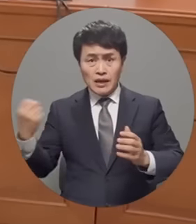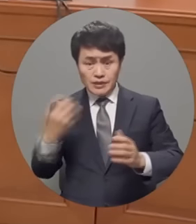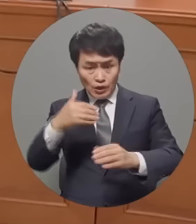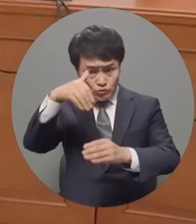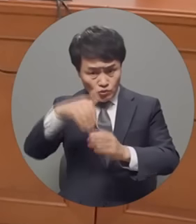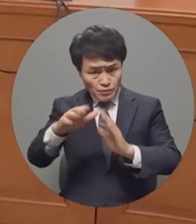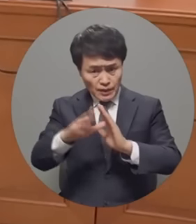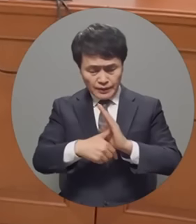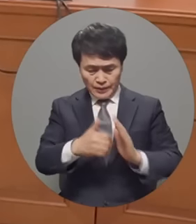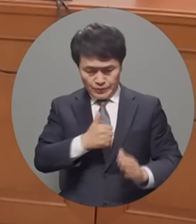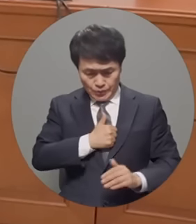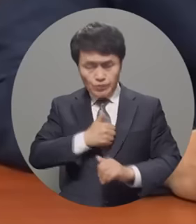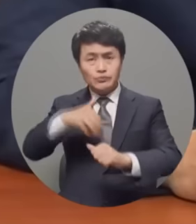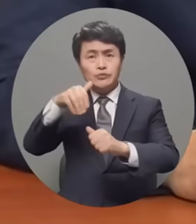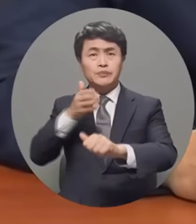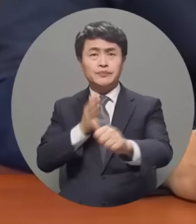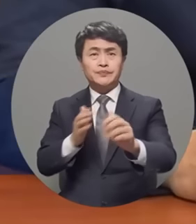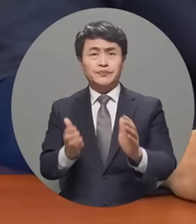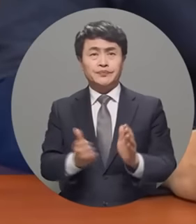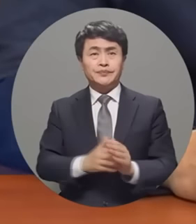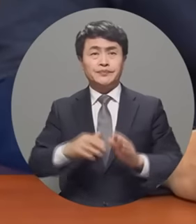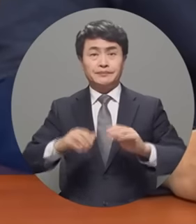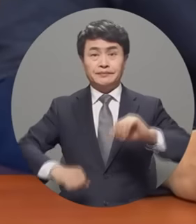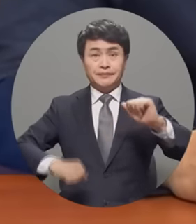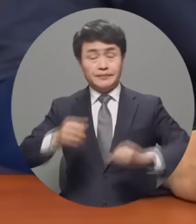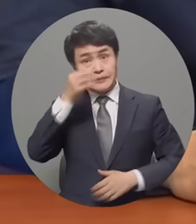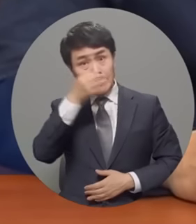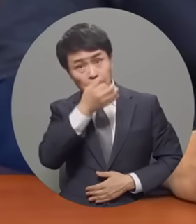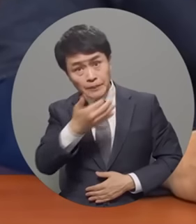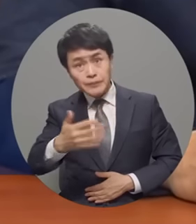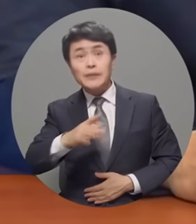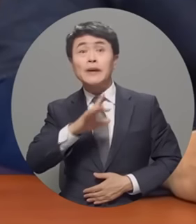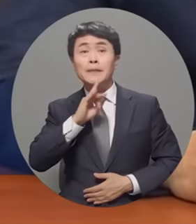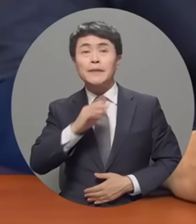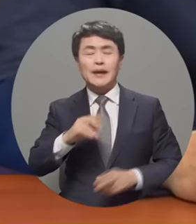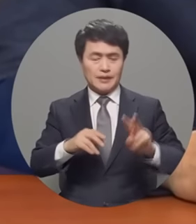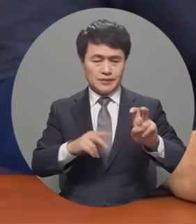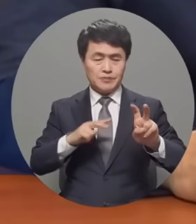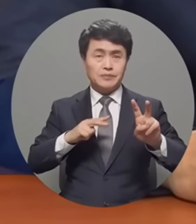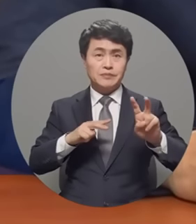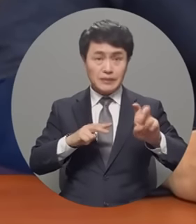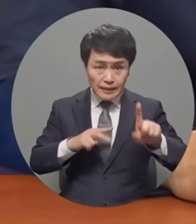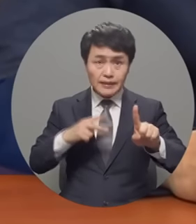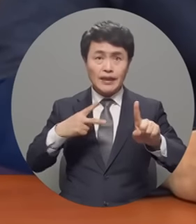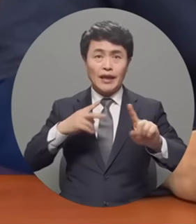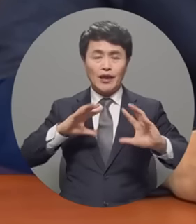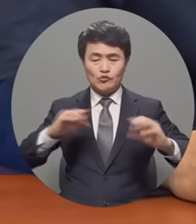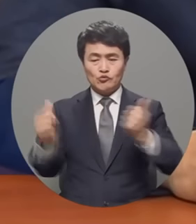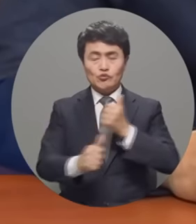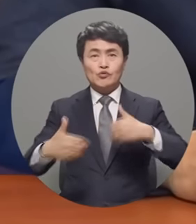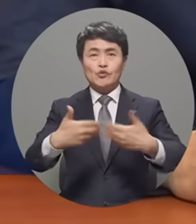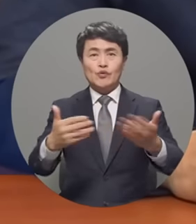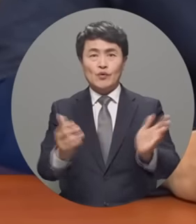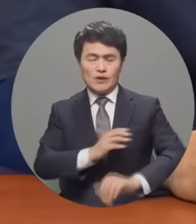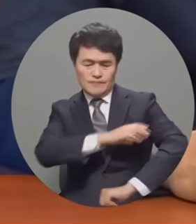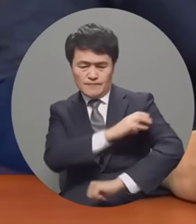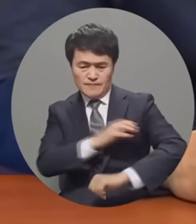투표해달라고 호소했습니다. 행동으로 보여주는 것만이 21대 국회에서 엄석대와 그 일파에